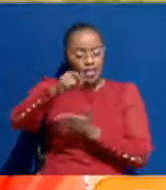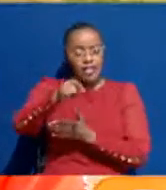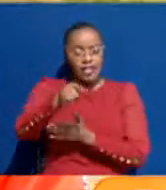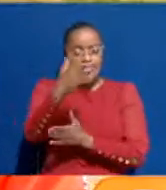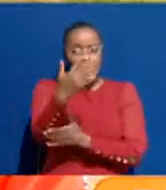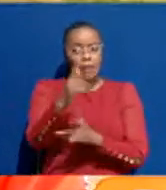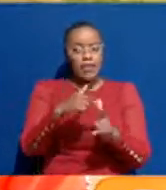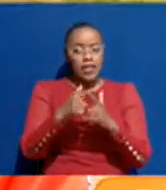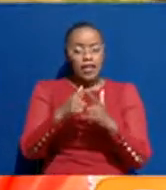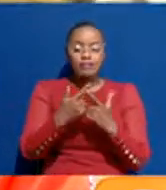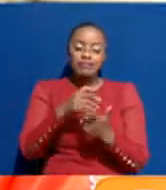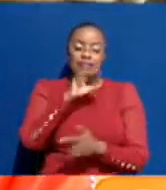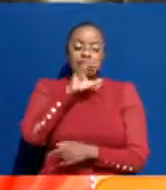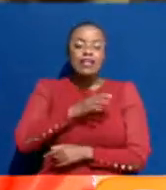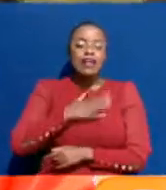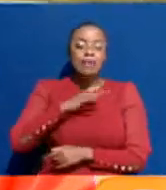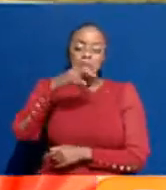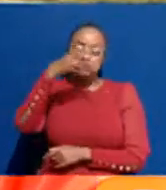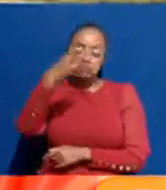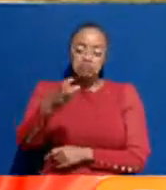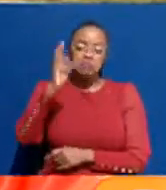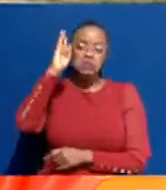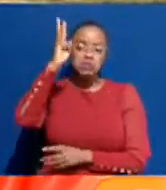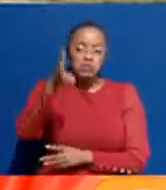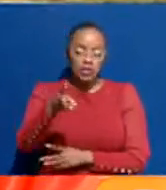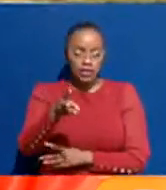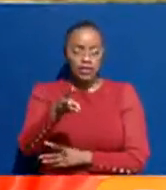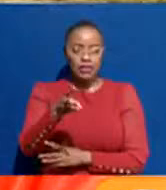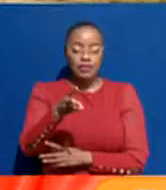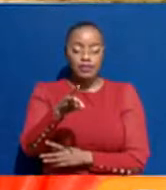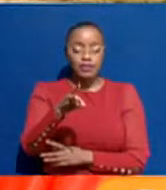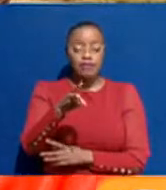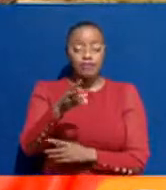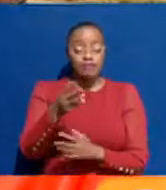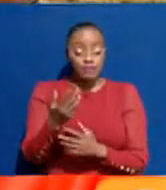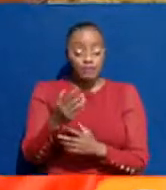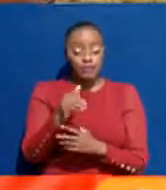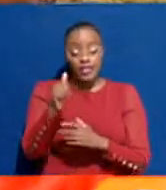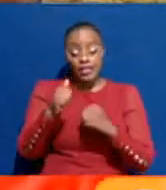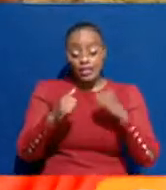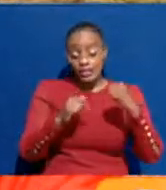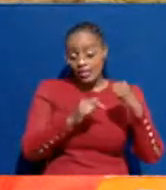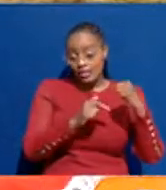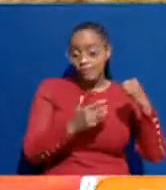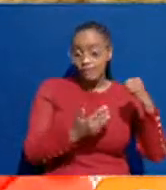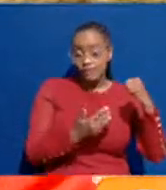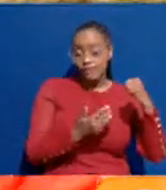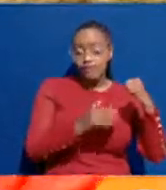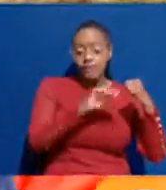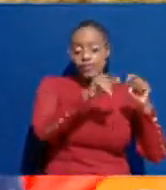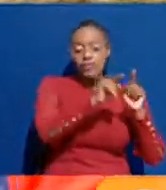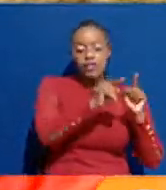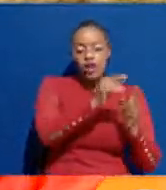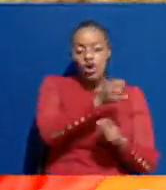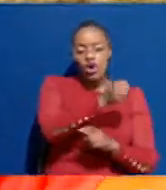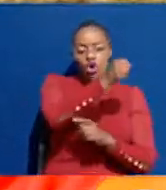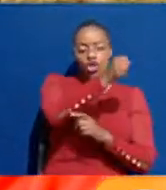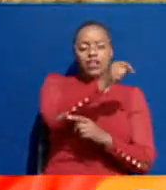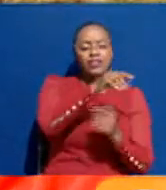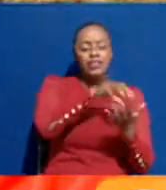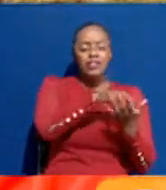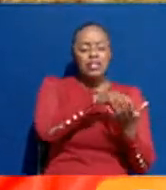I'm sending my son to the grave. And on the other hand, they are just holding him in that